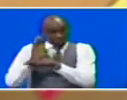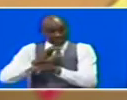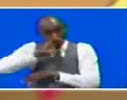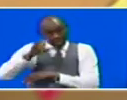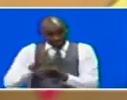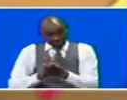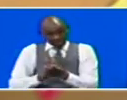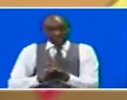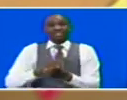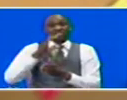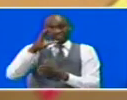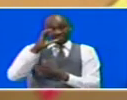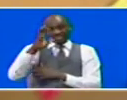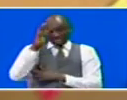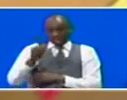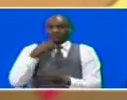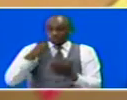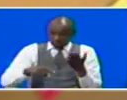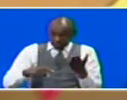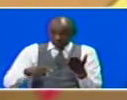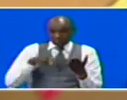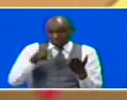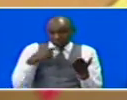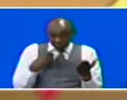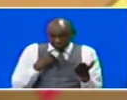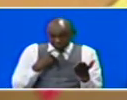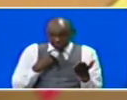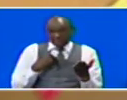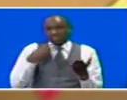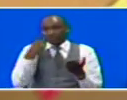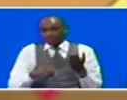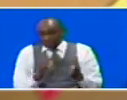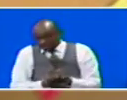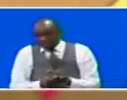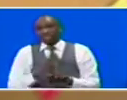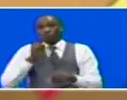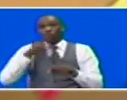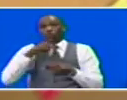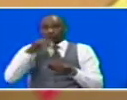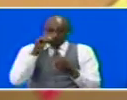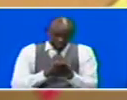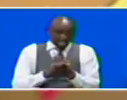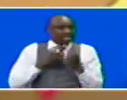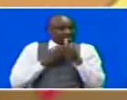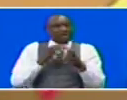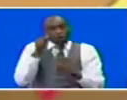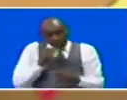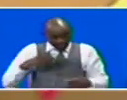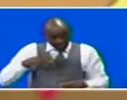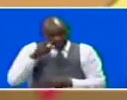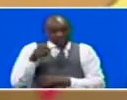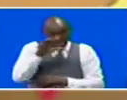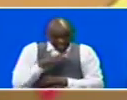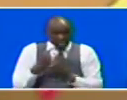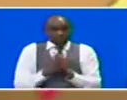cha Mashinani kimekosa kutangaza chama au mrengo watakaounga mkono wakati wa uchaguzi. Wakiongozwa na wazee wa jamii ya Kipsigis